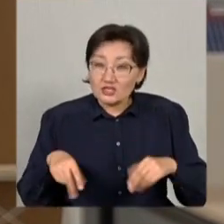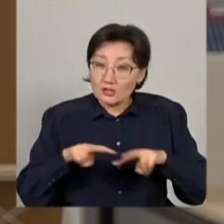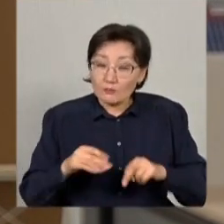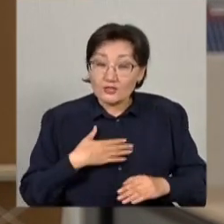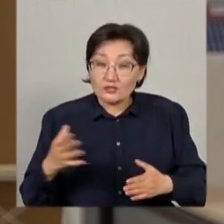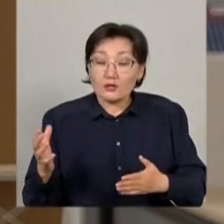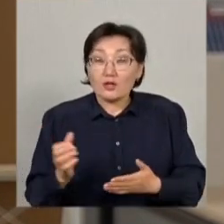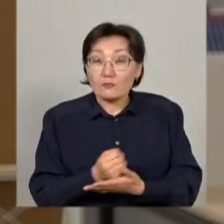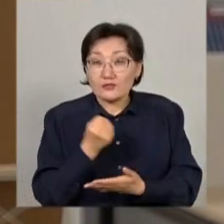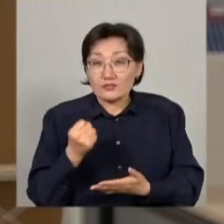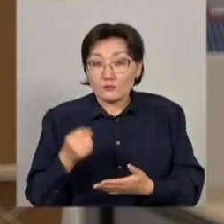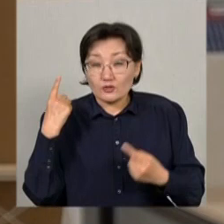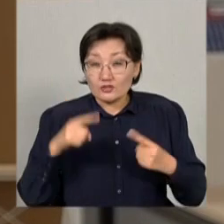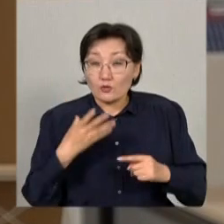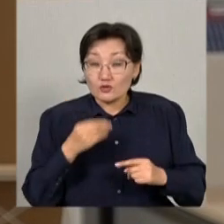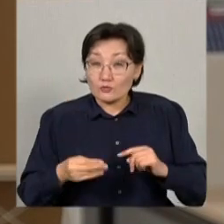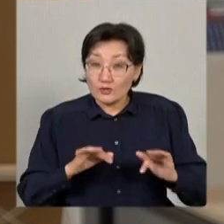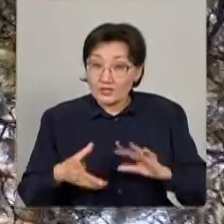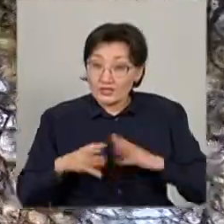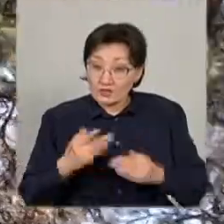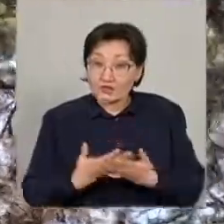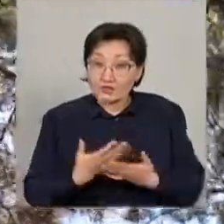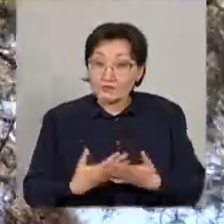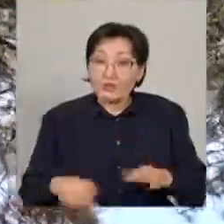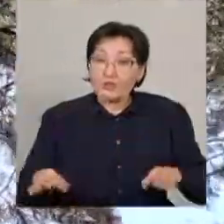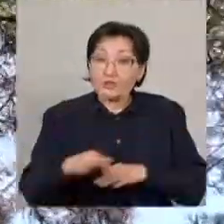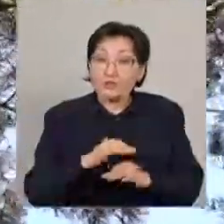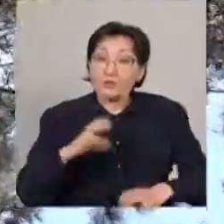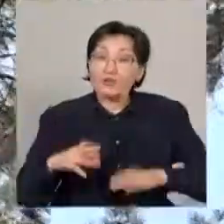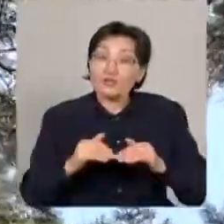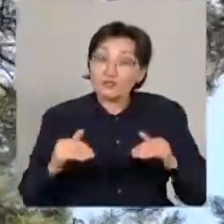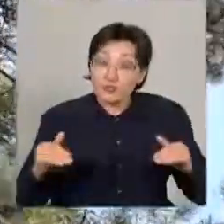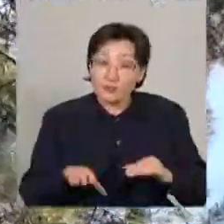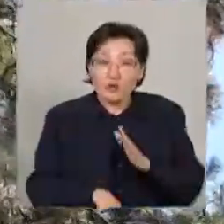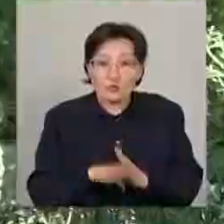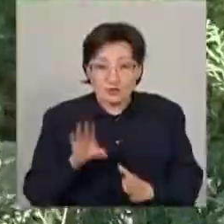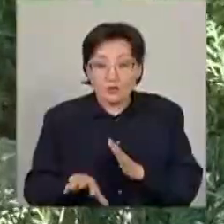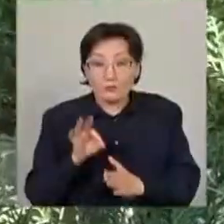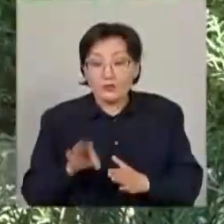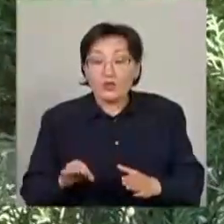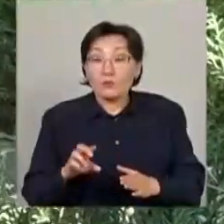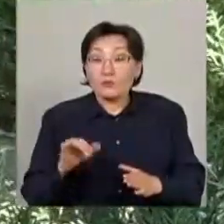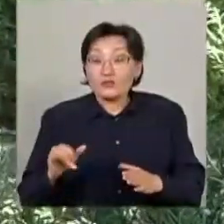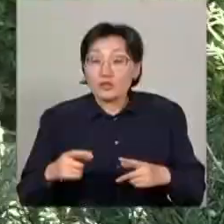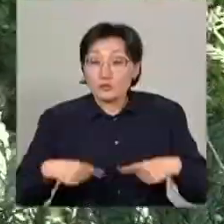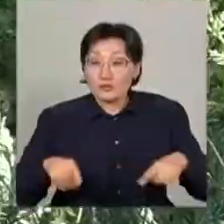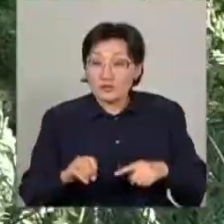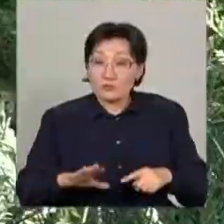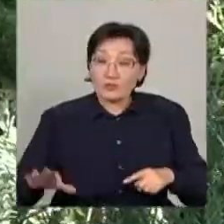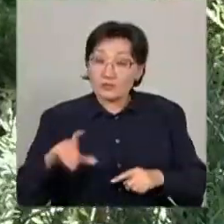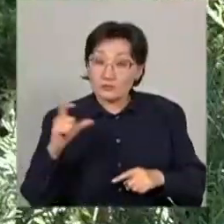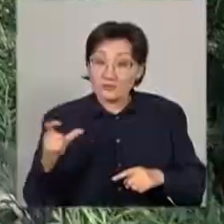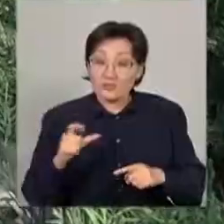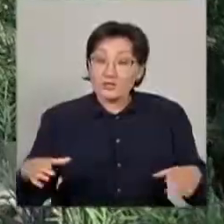тапқан фито түзу әдісі өз нәтижесін көрсетті. Жоба әлемдік деңгейде де үздік деп танылған. Біріккен ұлттар ұйымының еуропалық